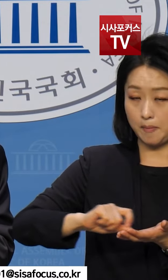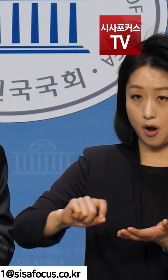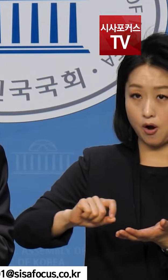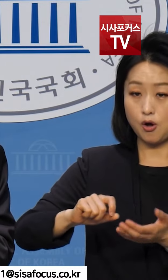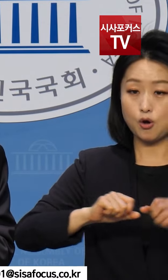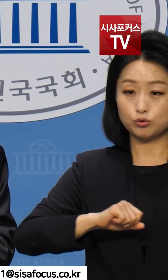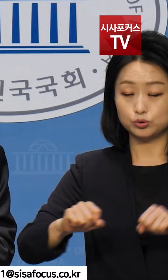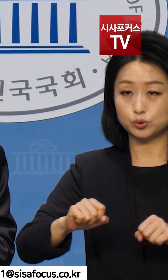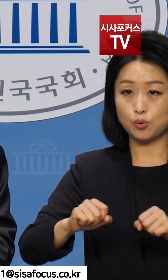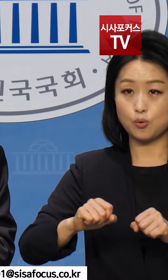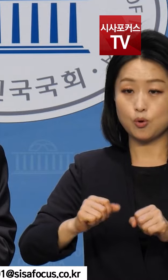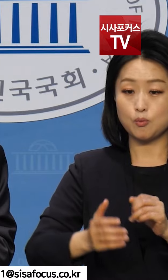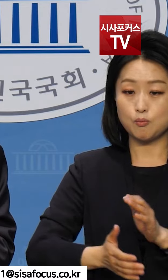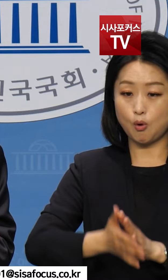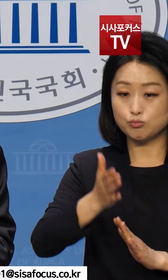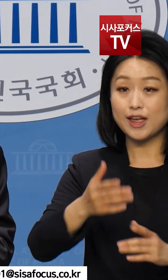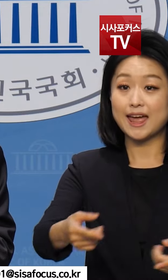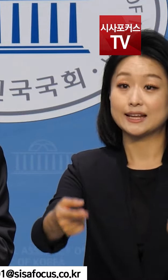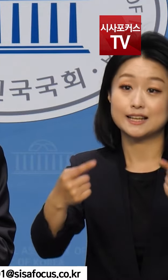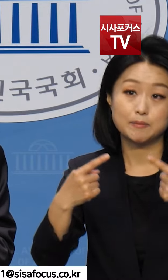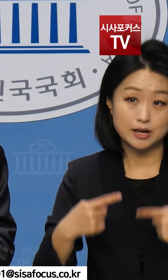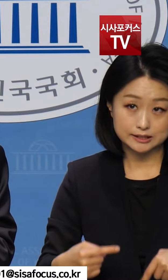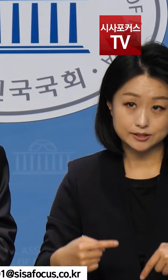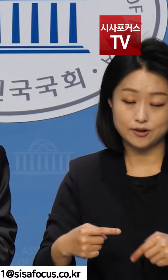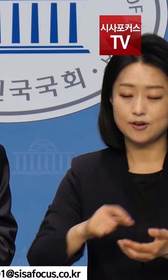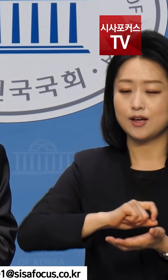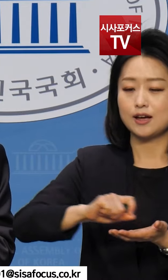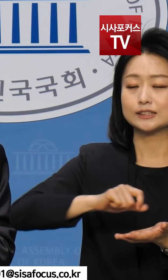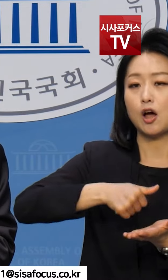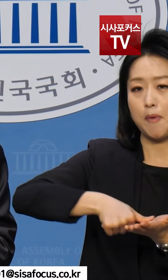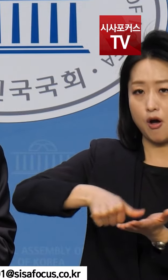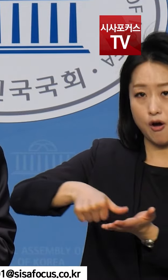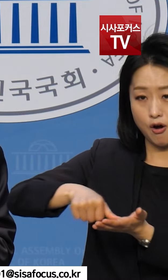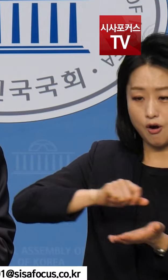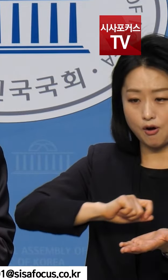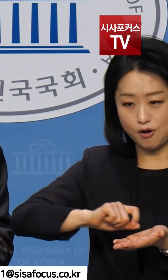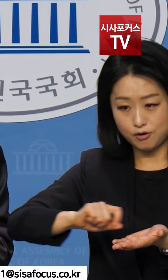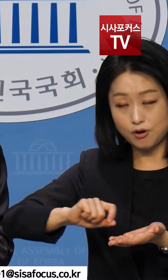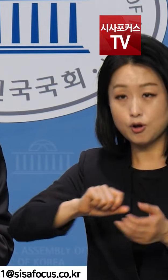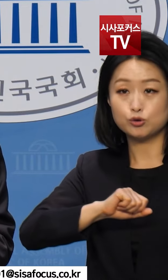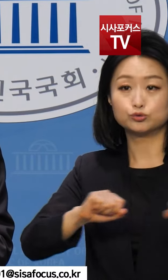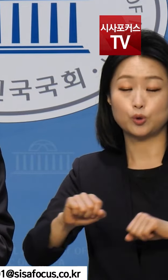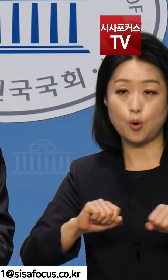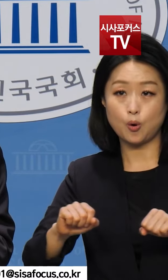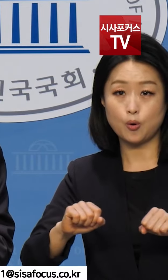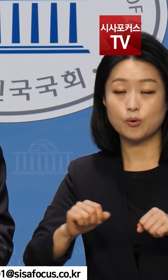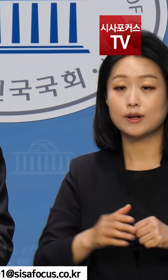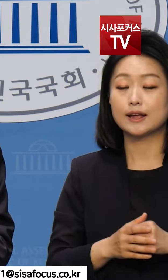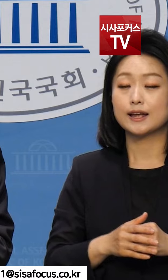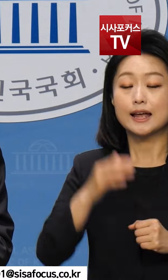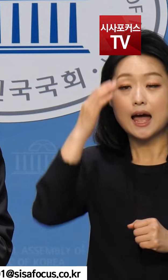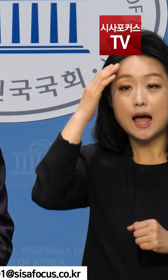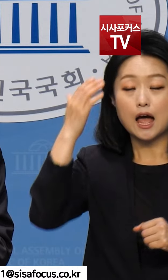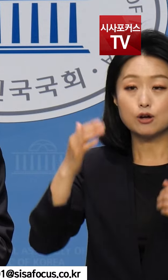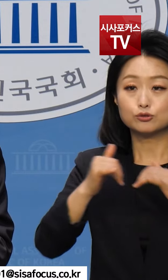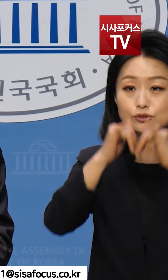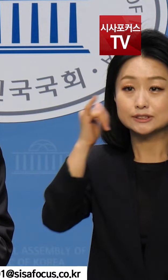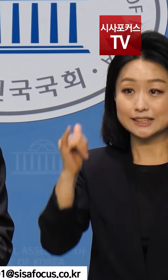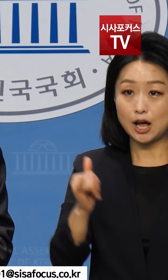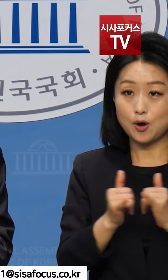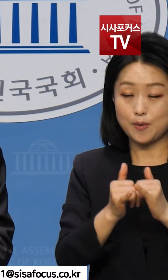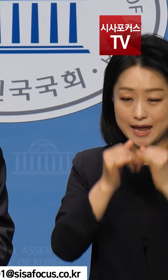서명운동본부에 참여하셔서 이 서명운동이 우리 사회에 새로운